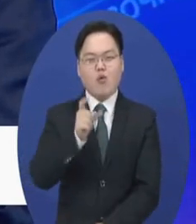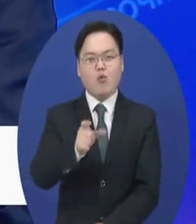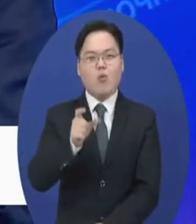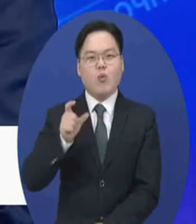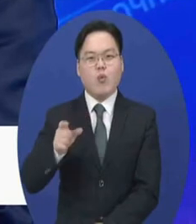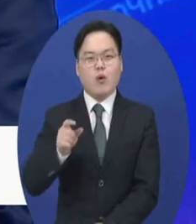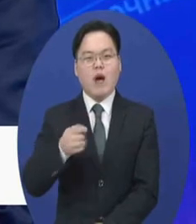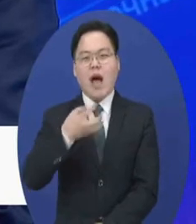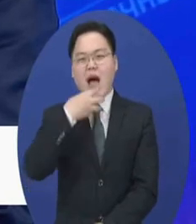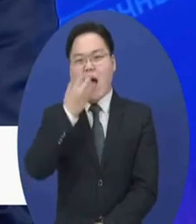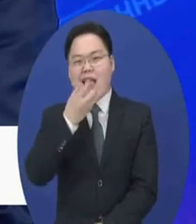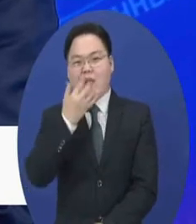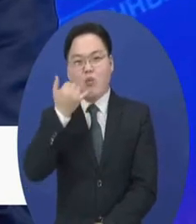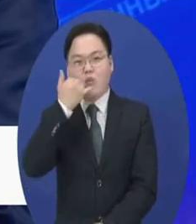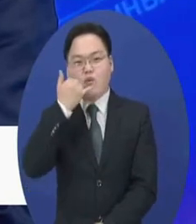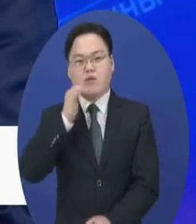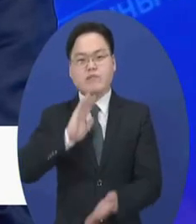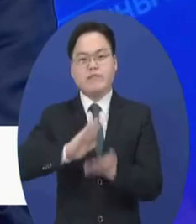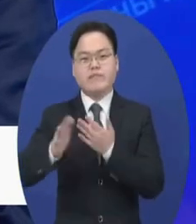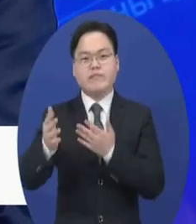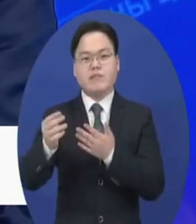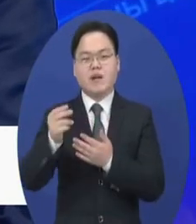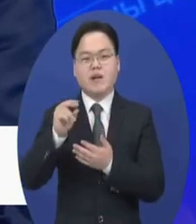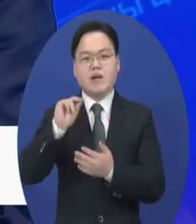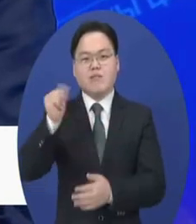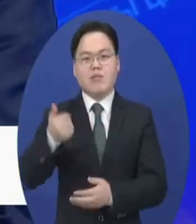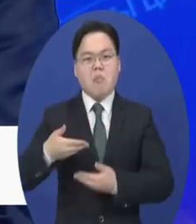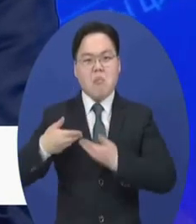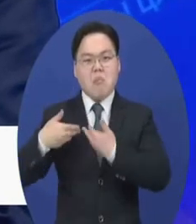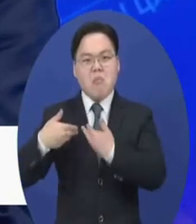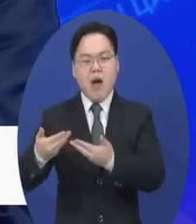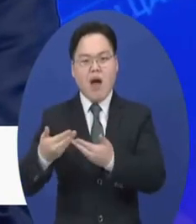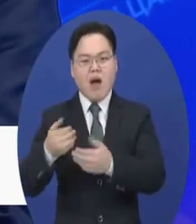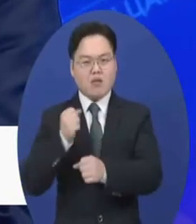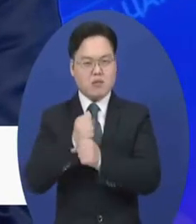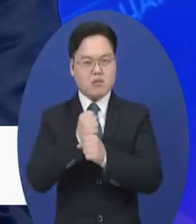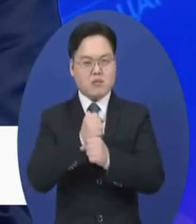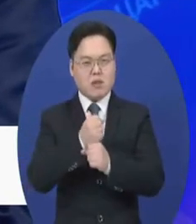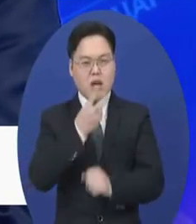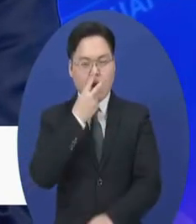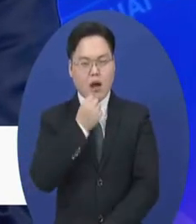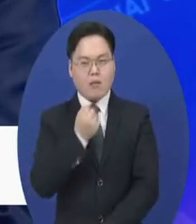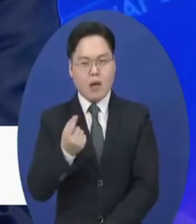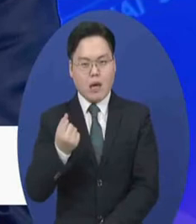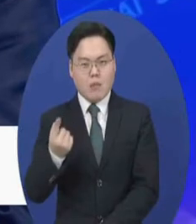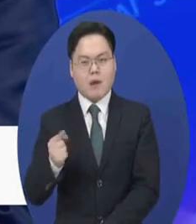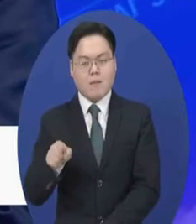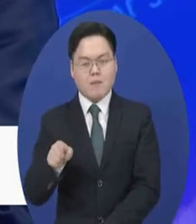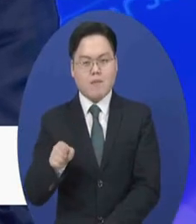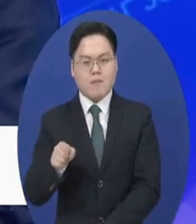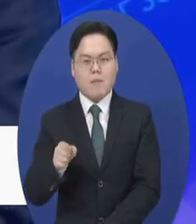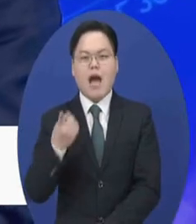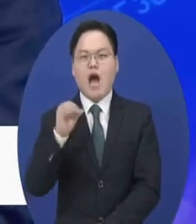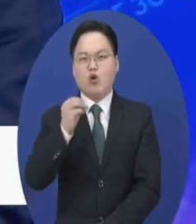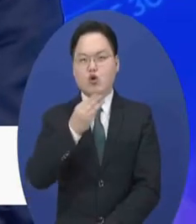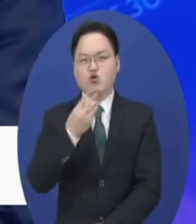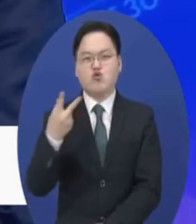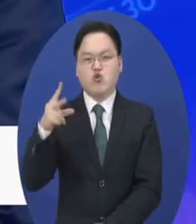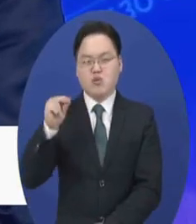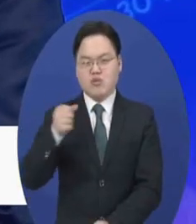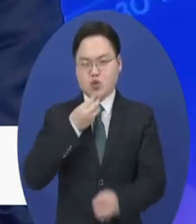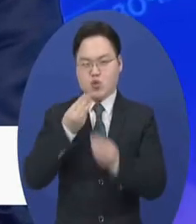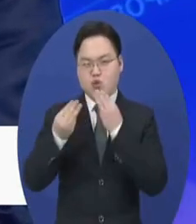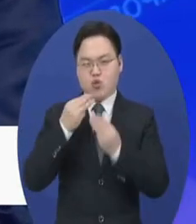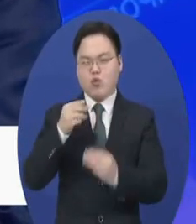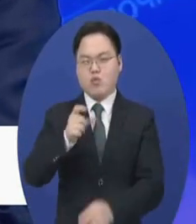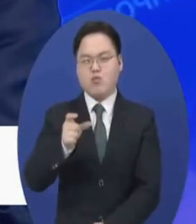ажилтнуудад iPhone одоо гар утас авч өгсөн. Тэгээ системтэйгээр ингээд авч өгсөн. Ийм ажил болохгүй 10-аад шүүгч. Энд бол ерөөсөн үндсэндээ анх